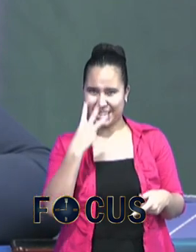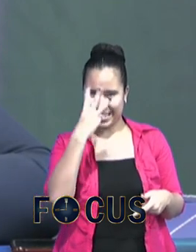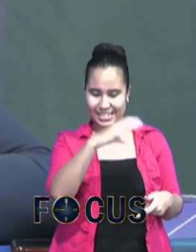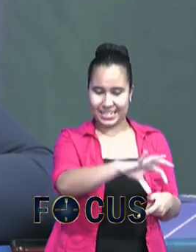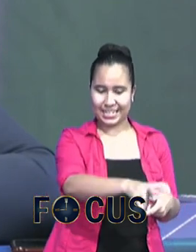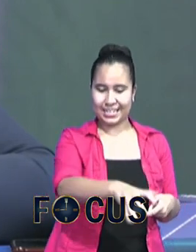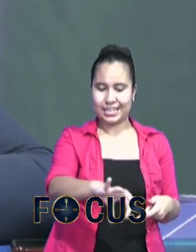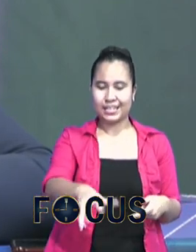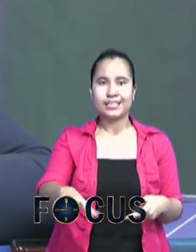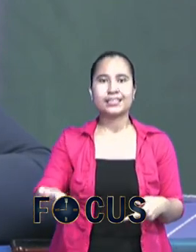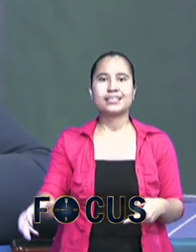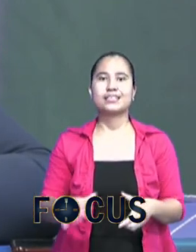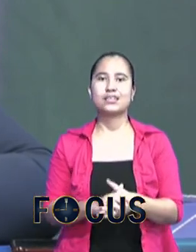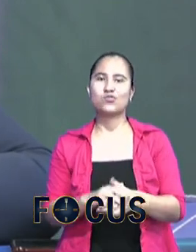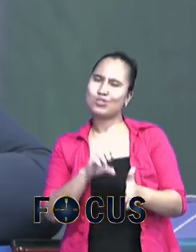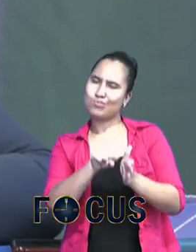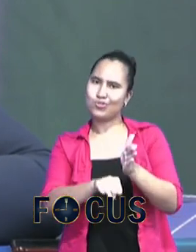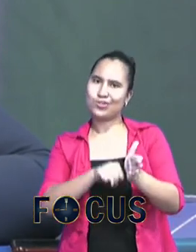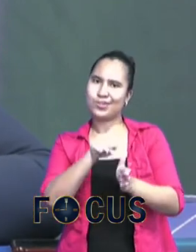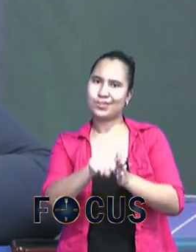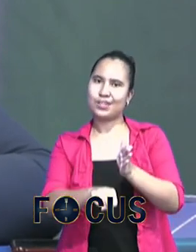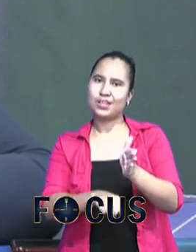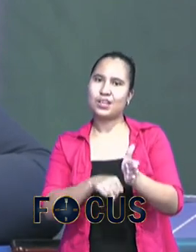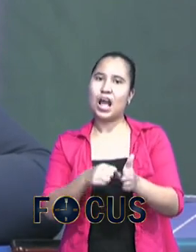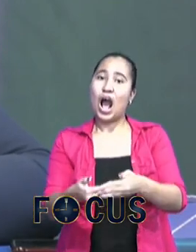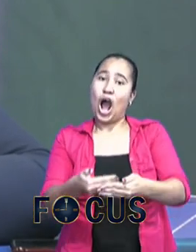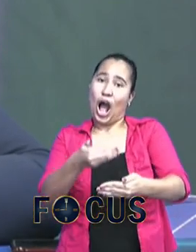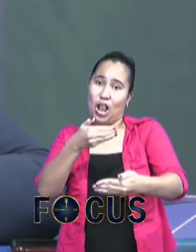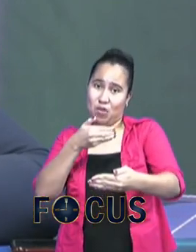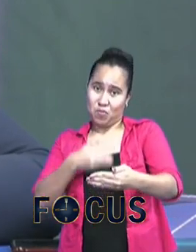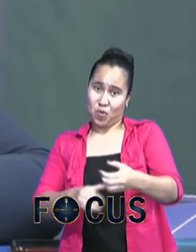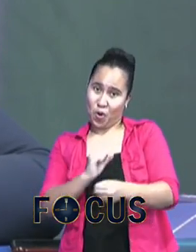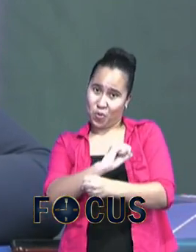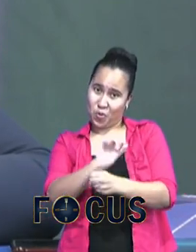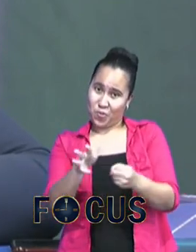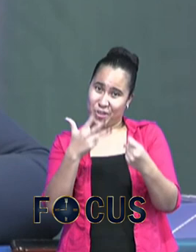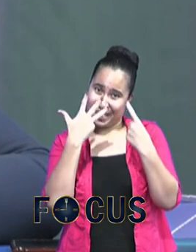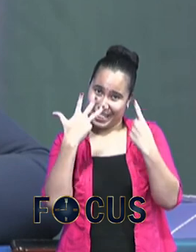Want het is een project, het was een project dat al voor COVID gepland was.